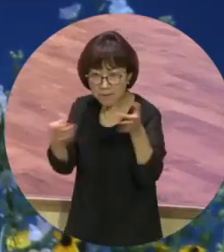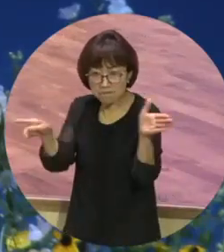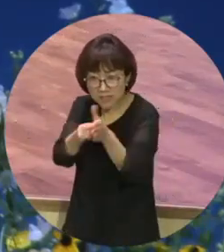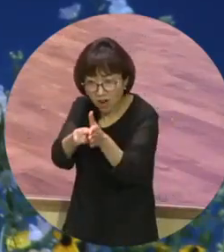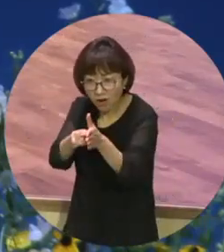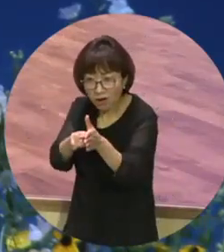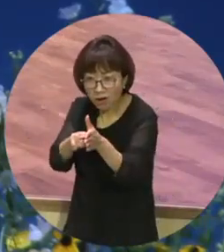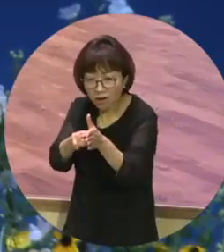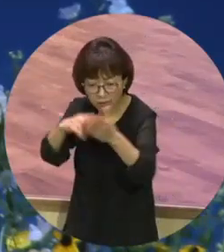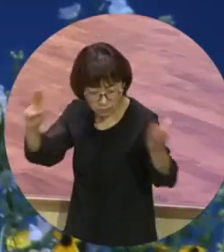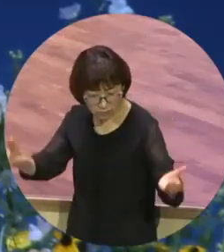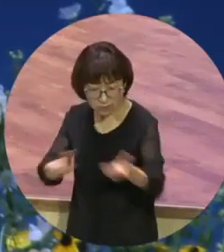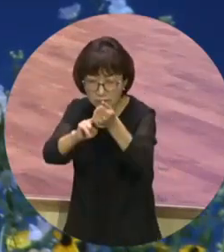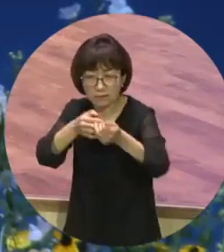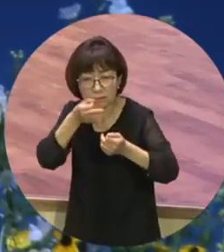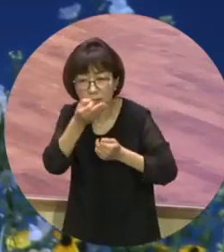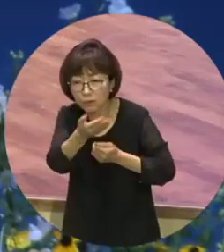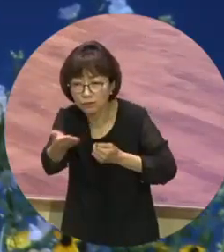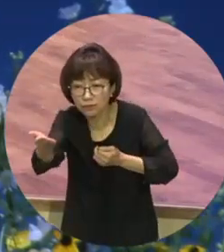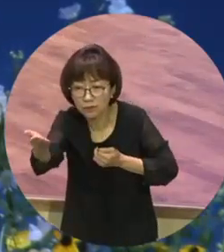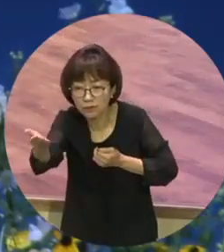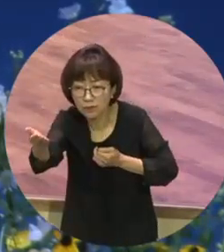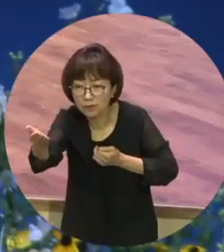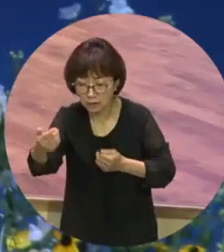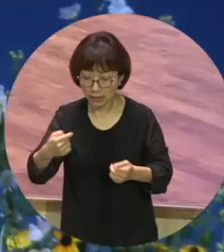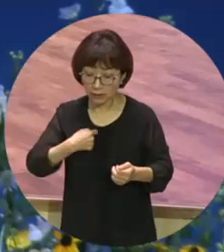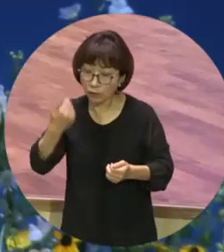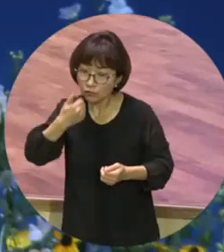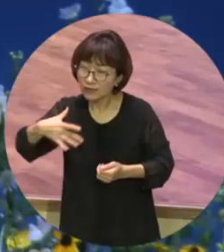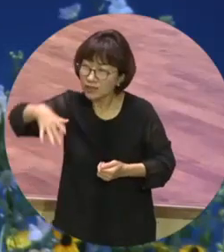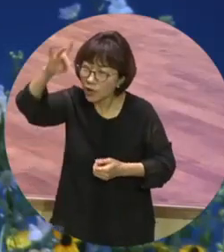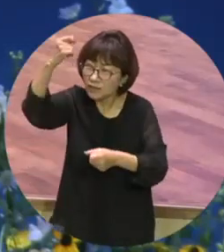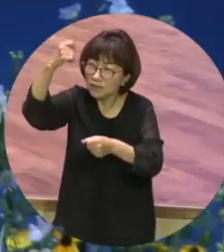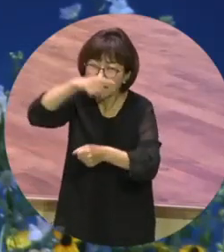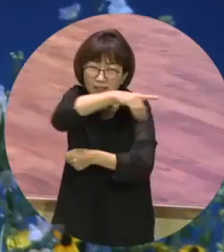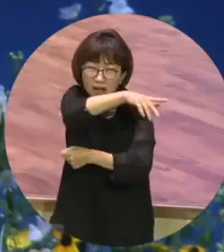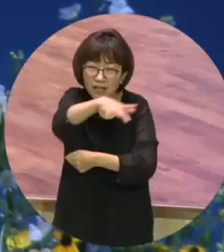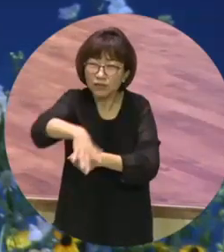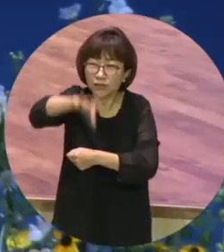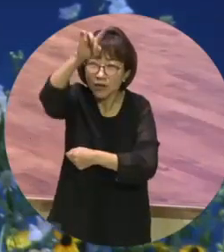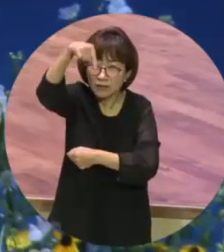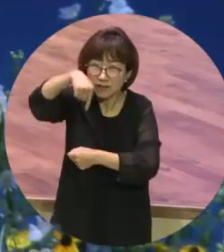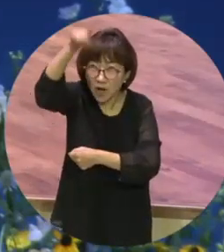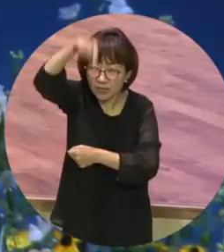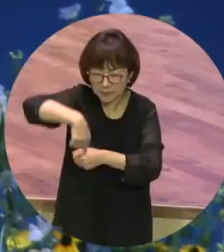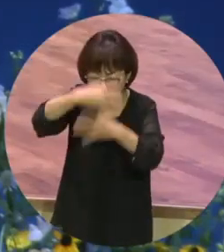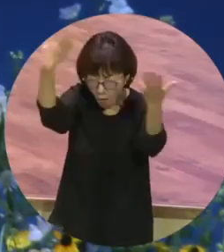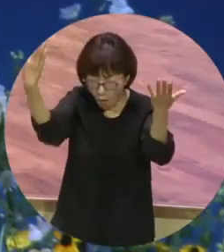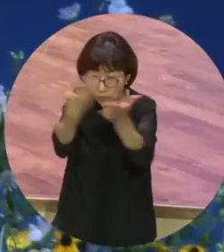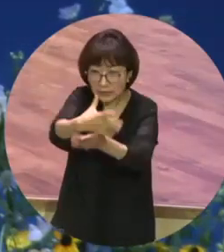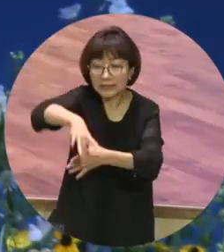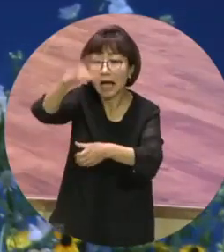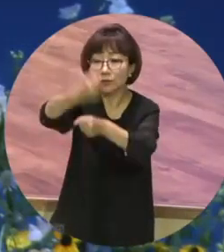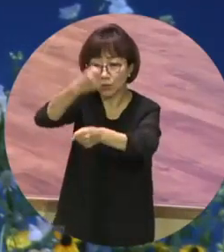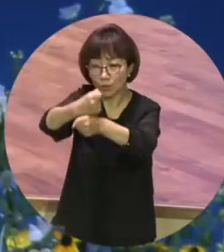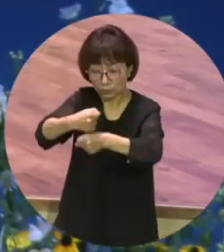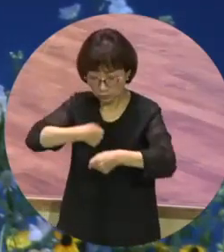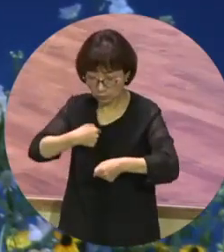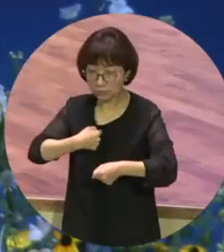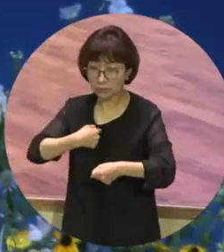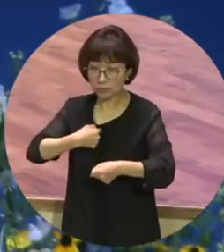오병이의 기적은요, 예수님이 창조주시면서 인생의 모든 문제 해결자이신